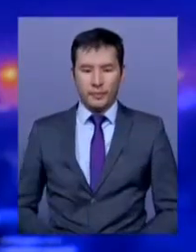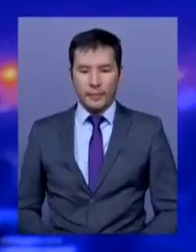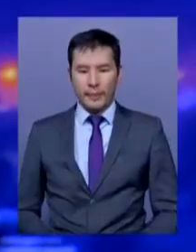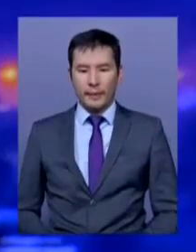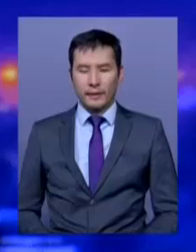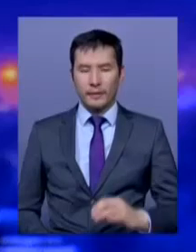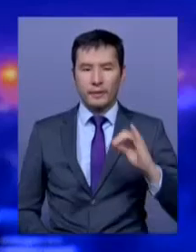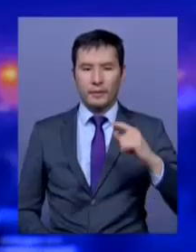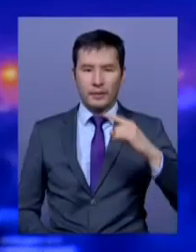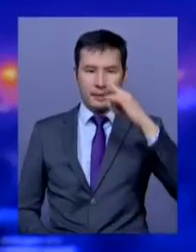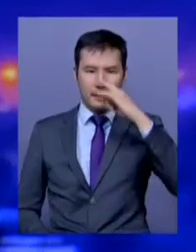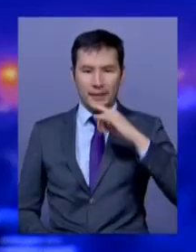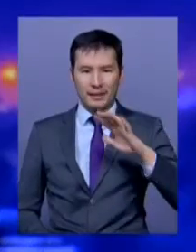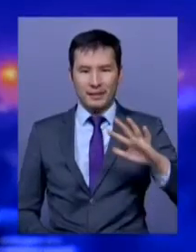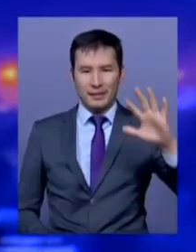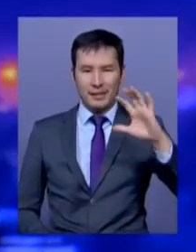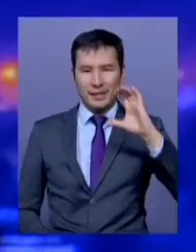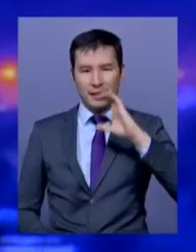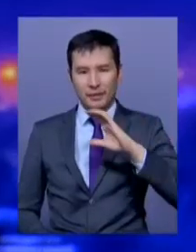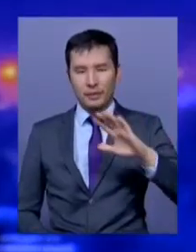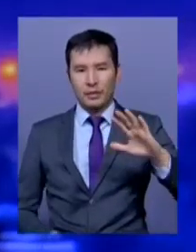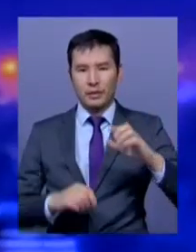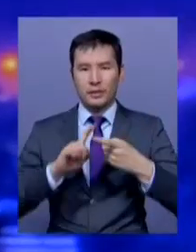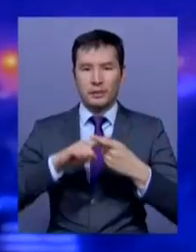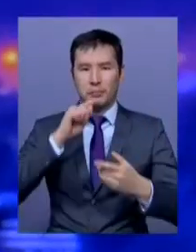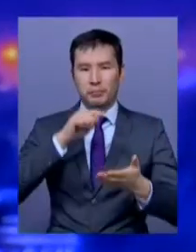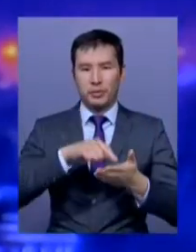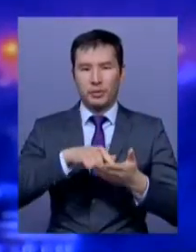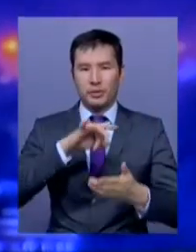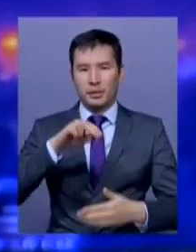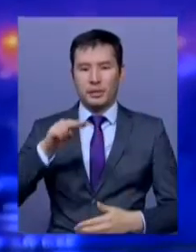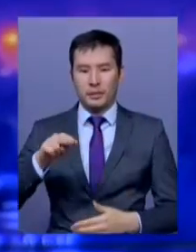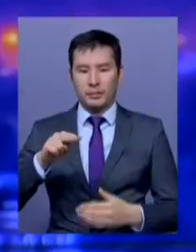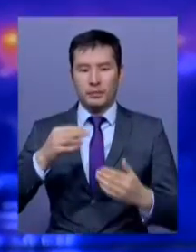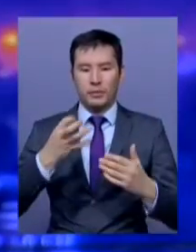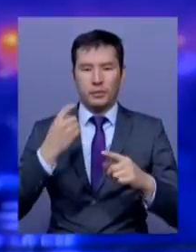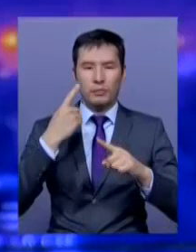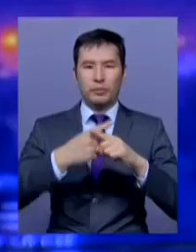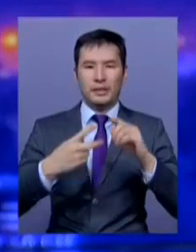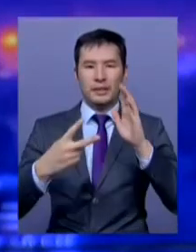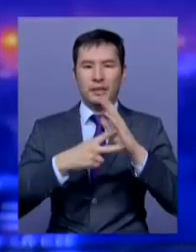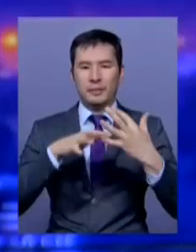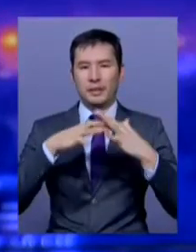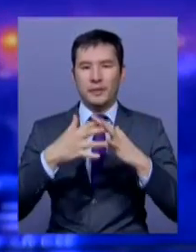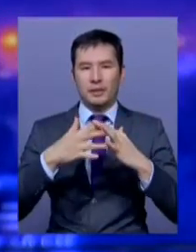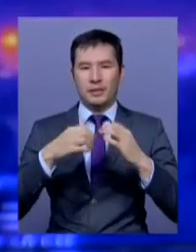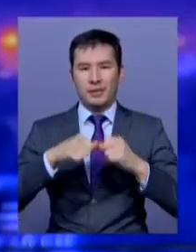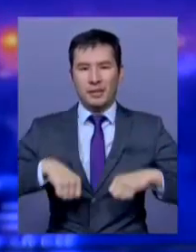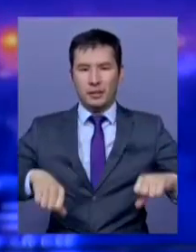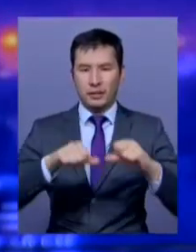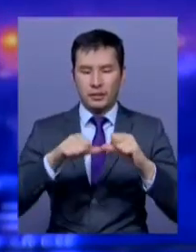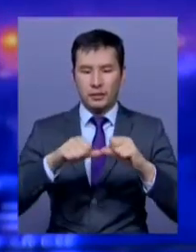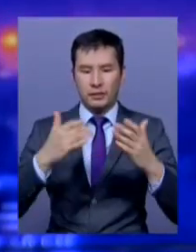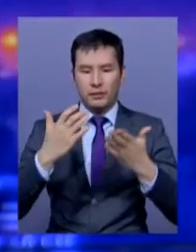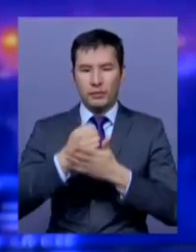Солтүстік Қазақстанда құс тұмауы әлі де өршуде. Салдарынан тағы 7 ауыл карантинге жабылды. Енді облыста жалпы блок бекеттер